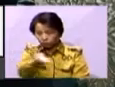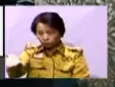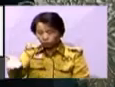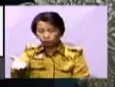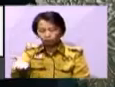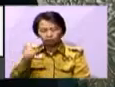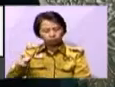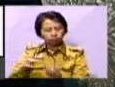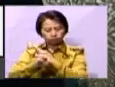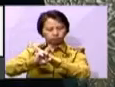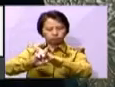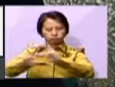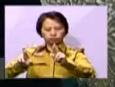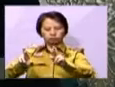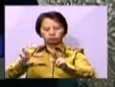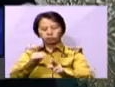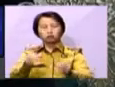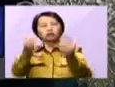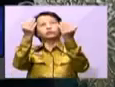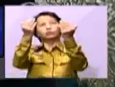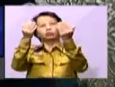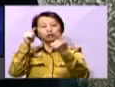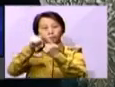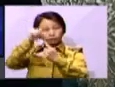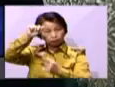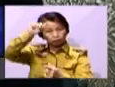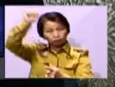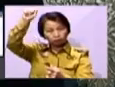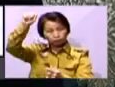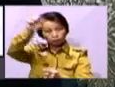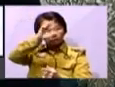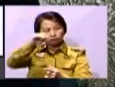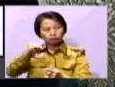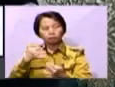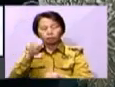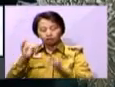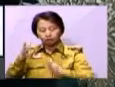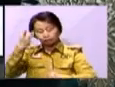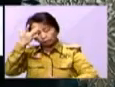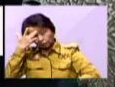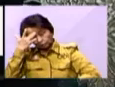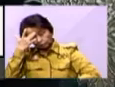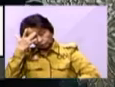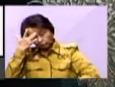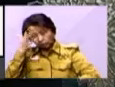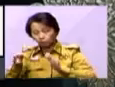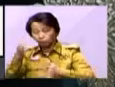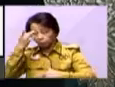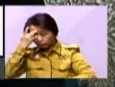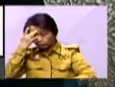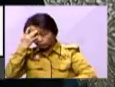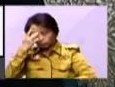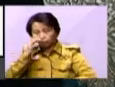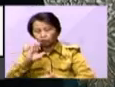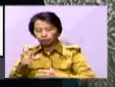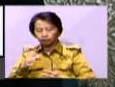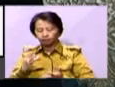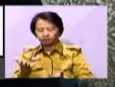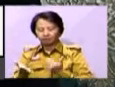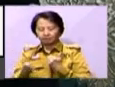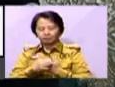buat persiapan, berdoa kepada Allah Ta'ala, telang ubat kalau ada yang sakit, supaya mereka ini